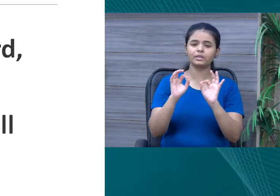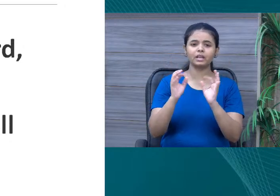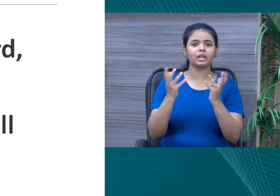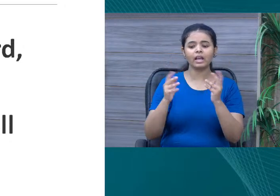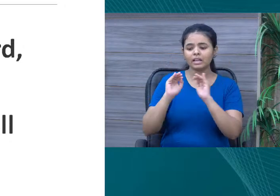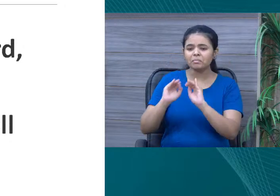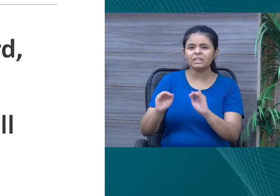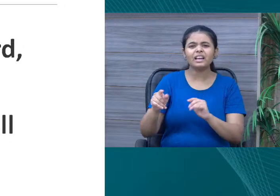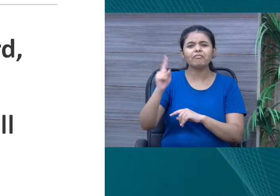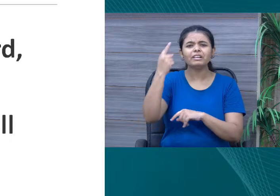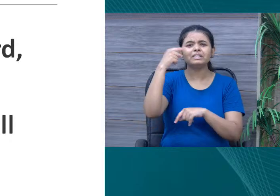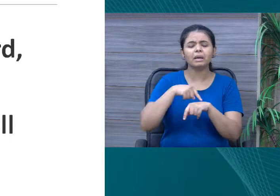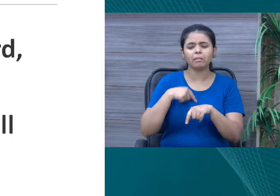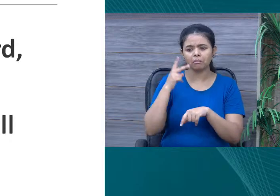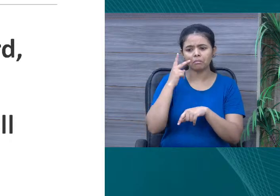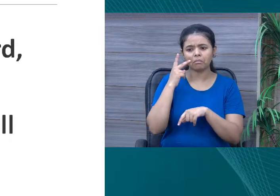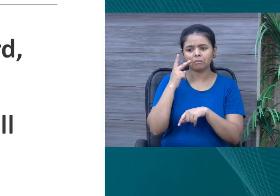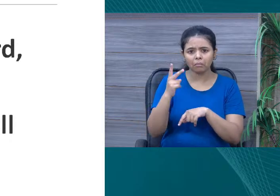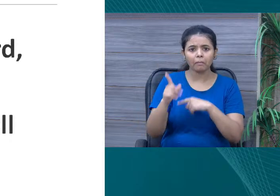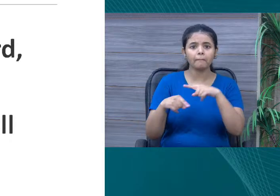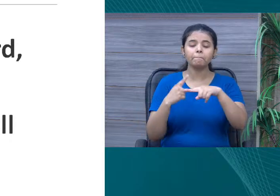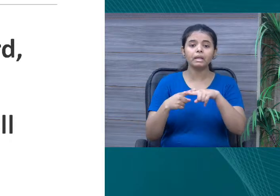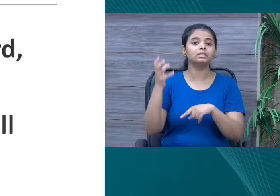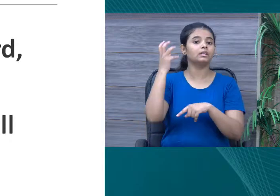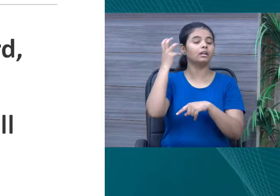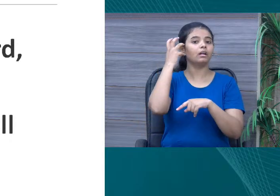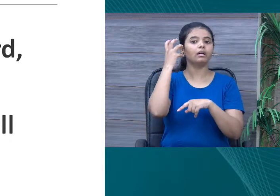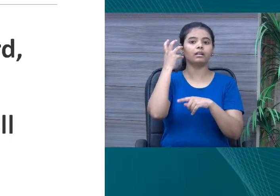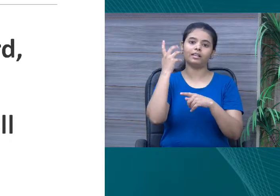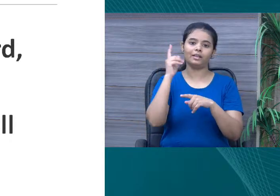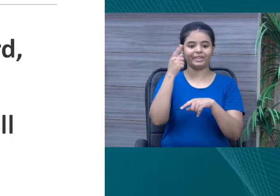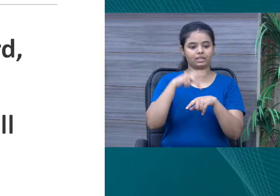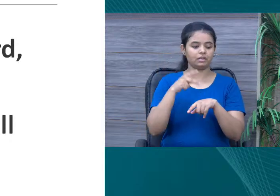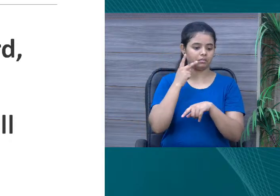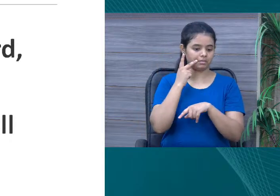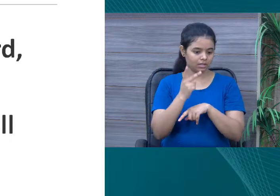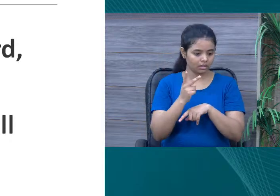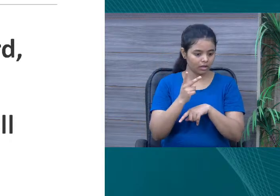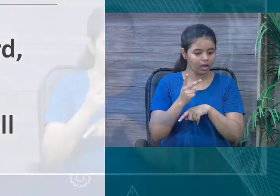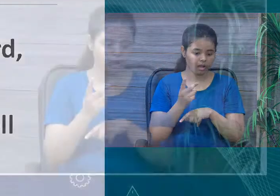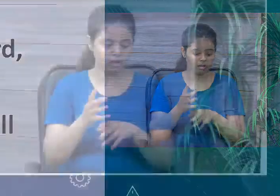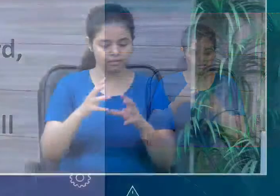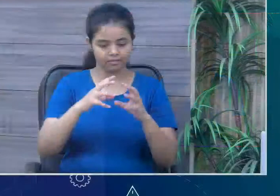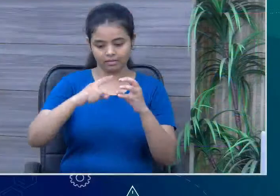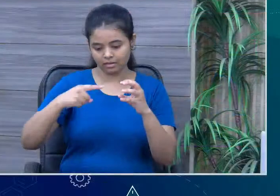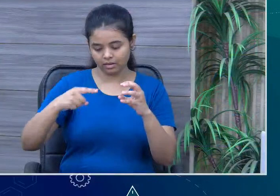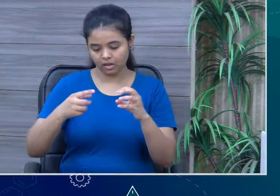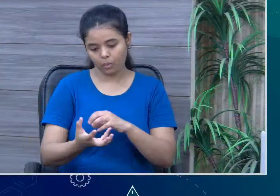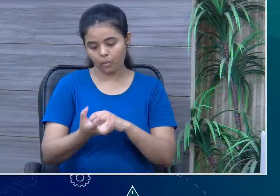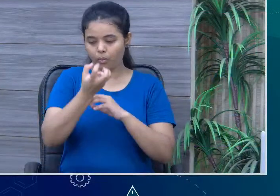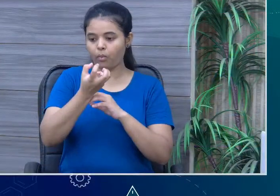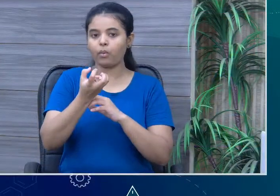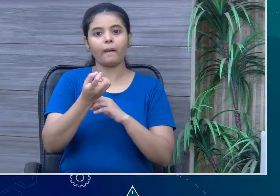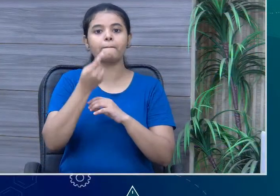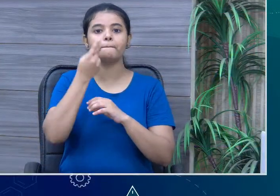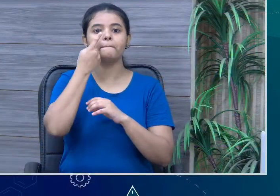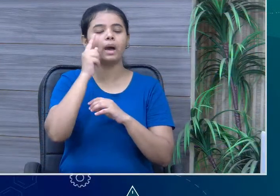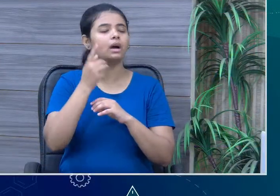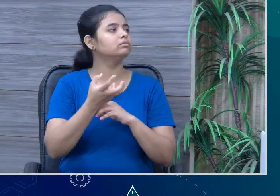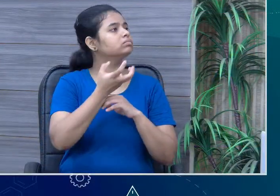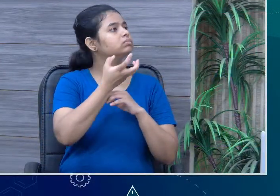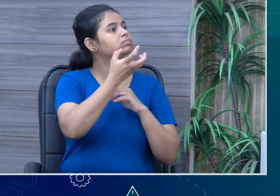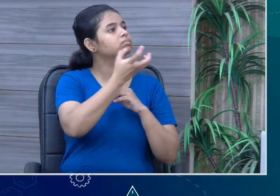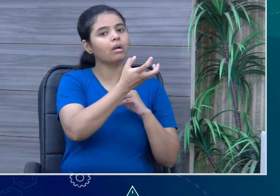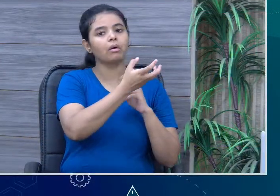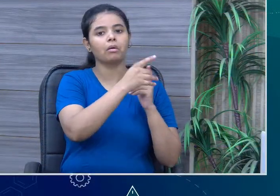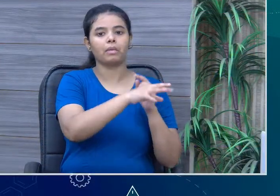for a child, because उसने कभी ये चीज देखी, shell was the first thing to, बहुत inquisitive होके घर लेके आया ना, मामा ने उसको कानों के पास